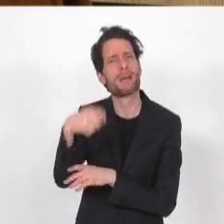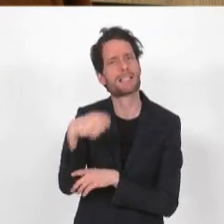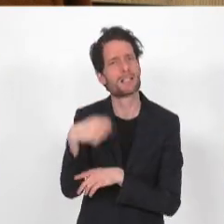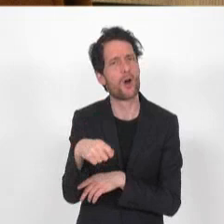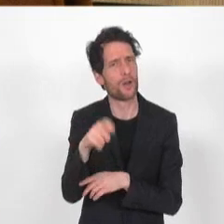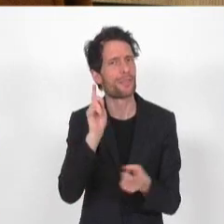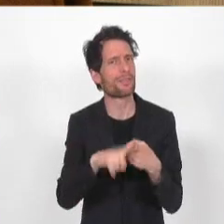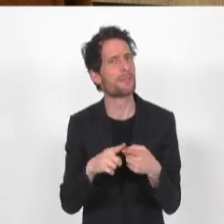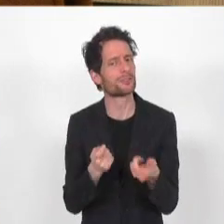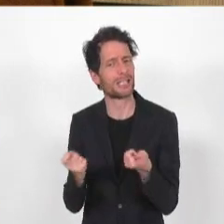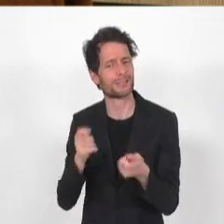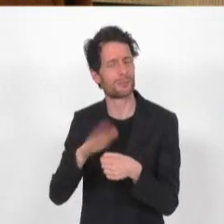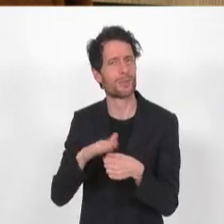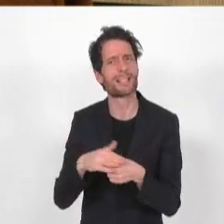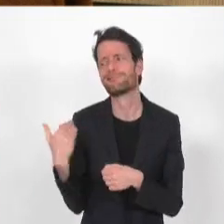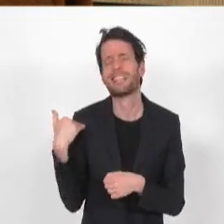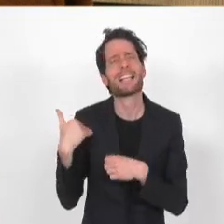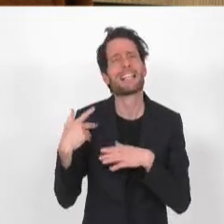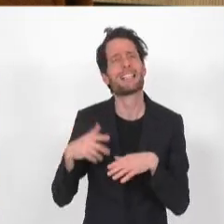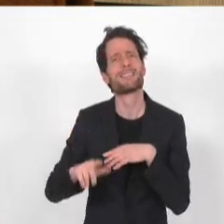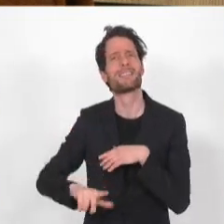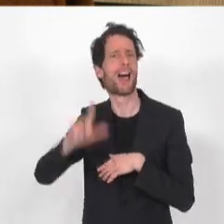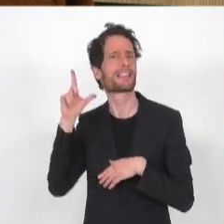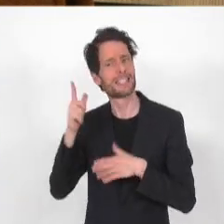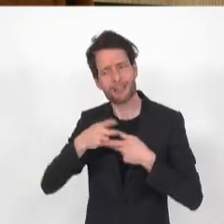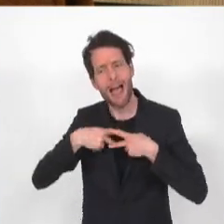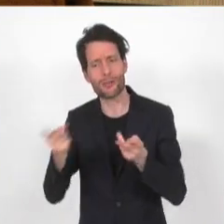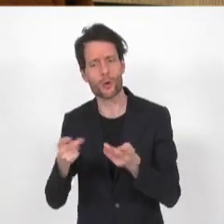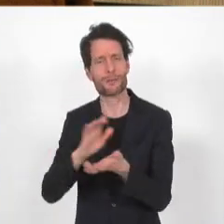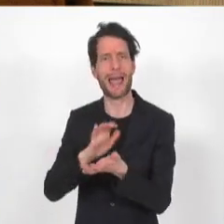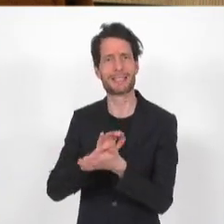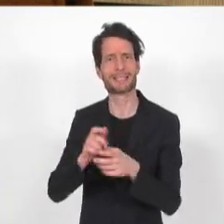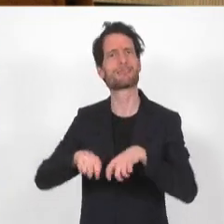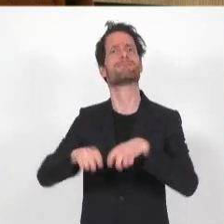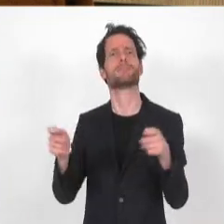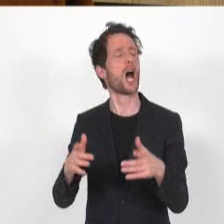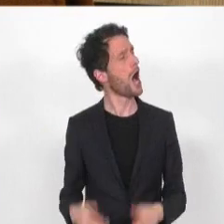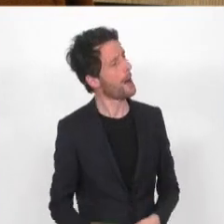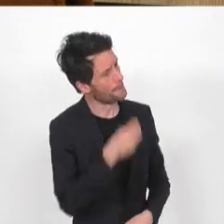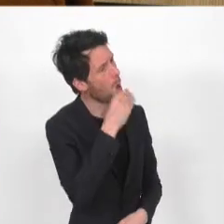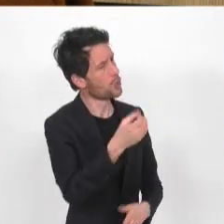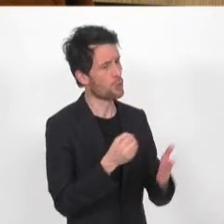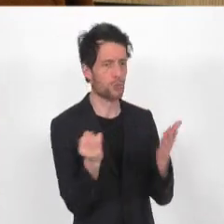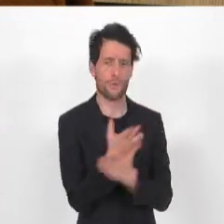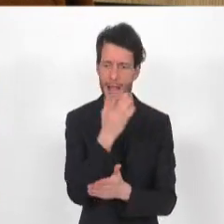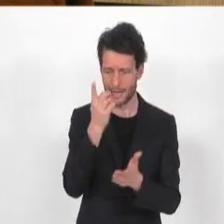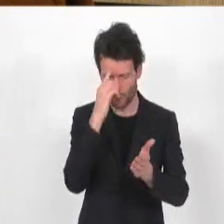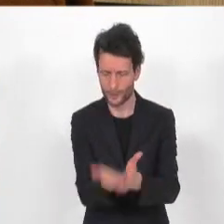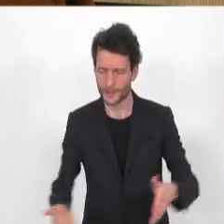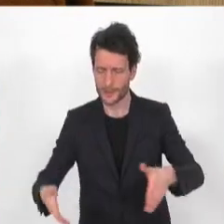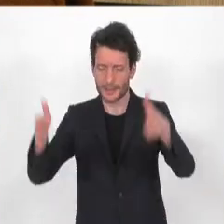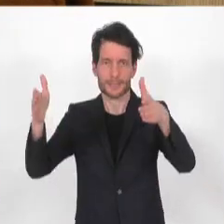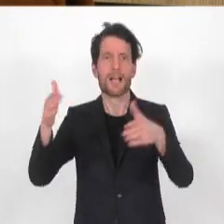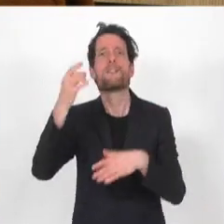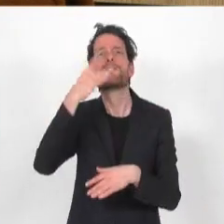déchets s'exprime dans la presse en début de semaine. C'est une bonne nouvelle que le déploiement des points d'apport volontaires pour la collecte du verre